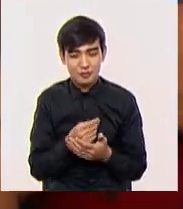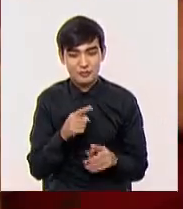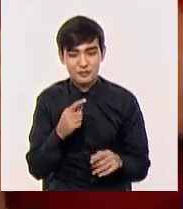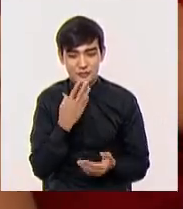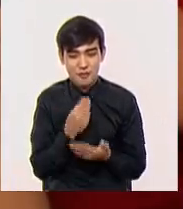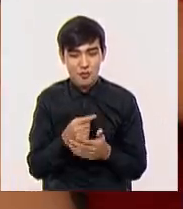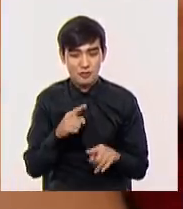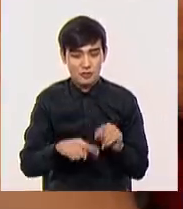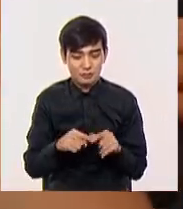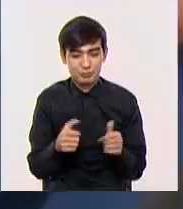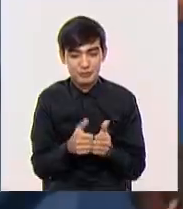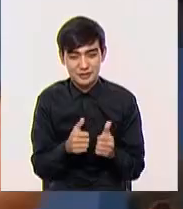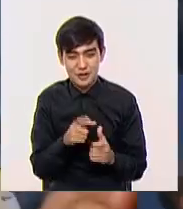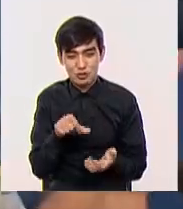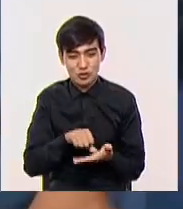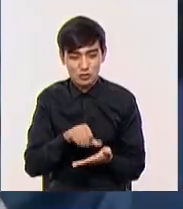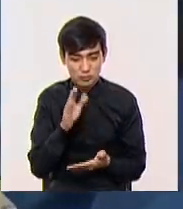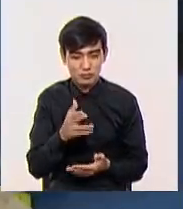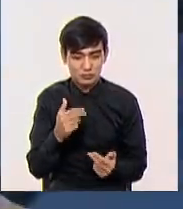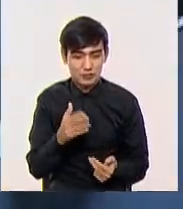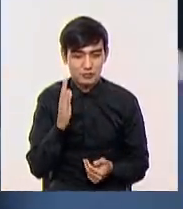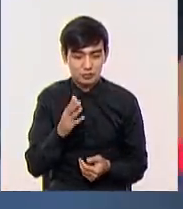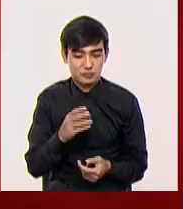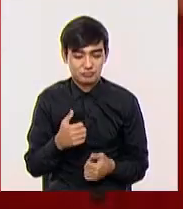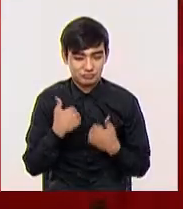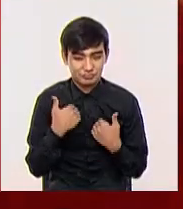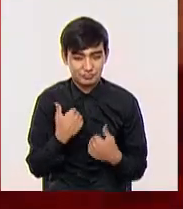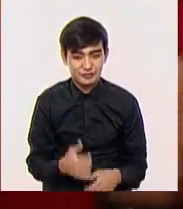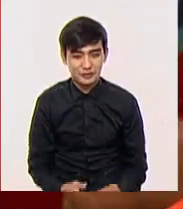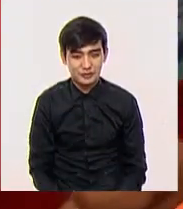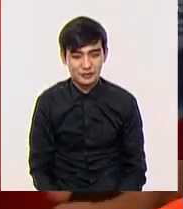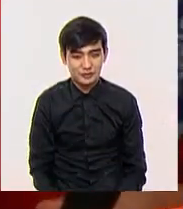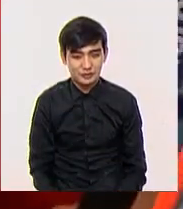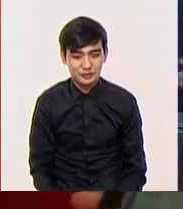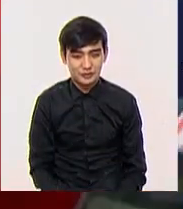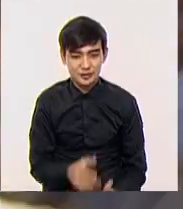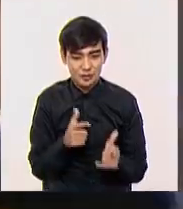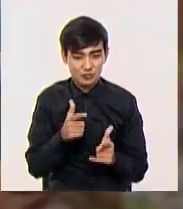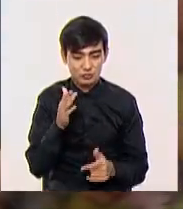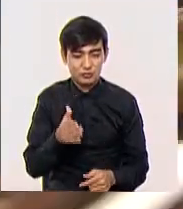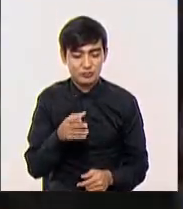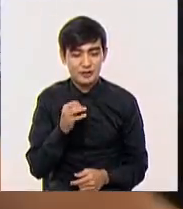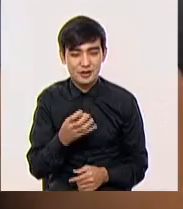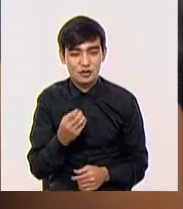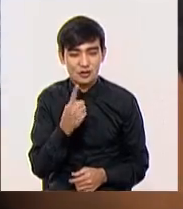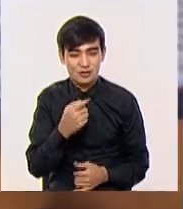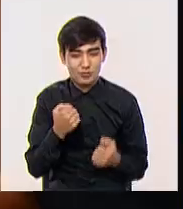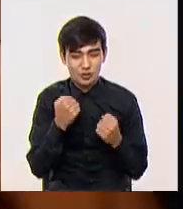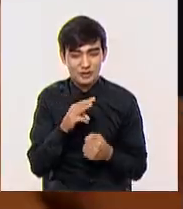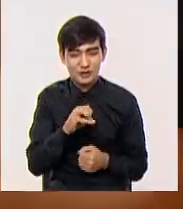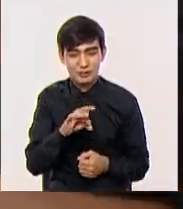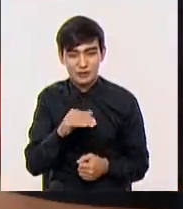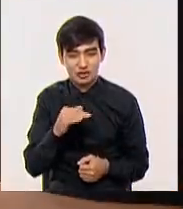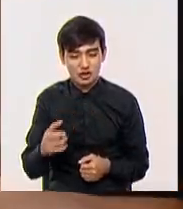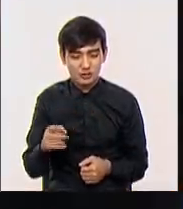близким. Будете Казахстану. Аллажаса. Постараемся. Будем готовиться. Еще один наш спортсмен Тимиржан